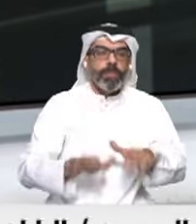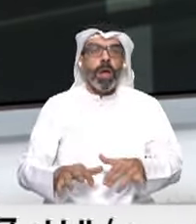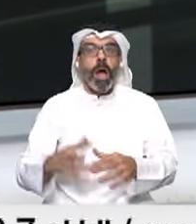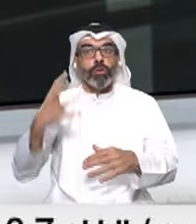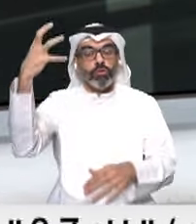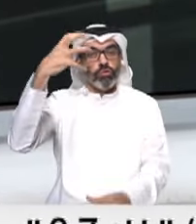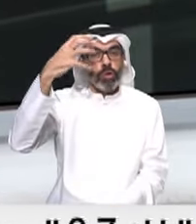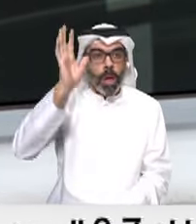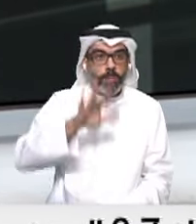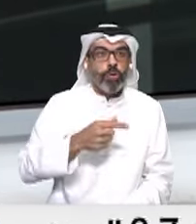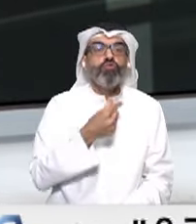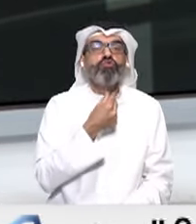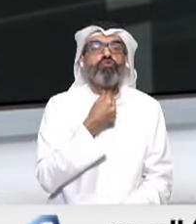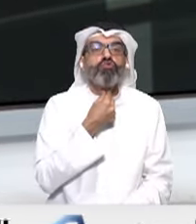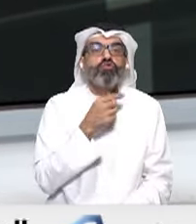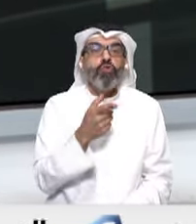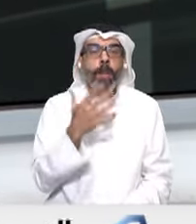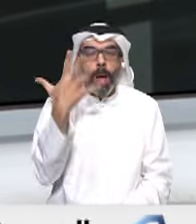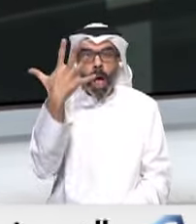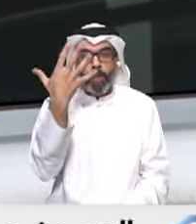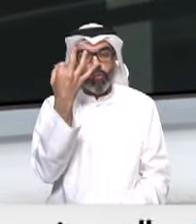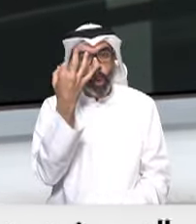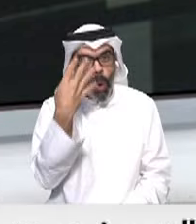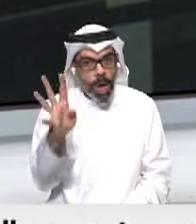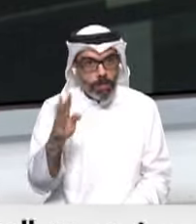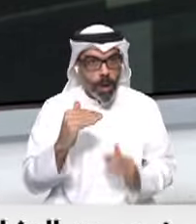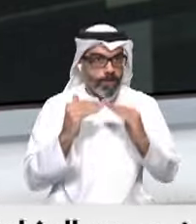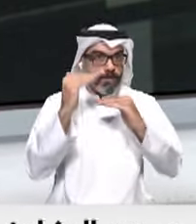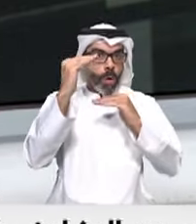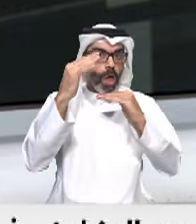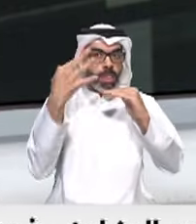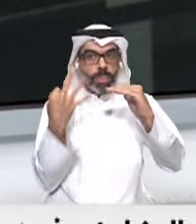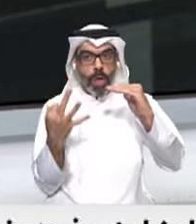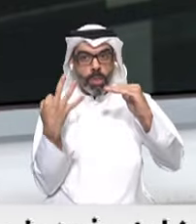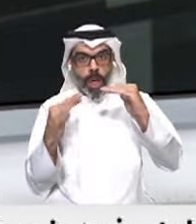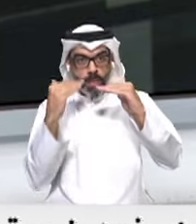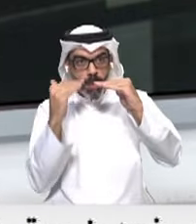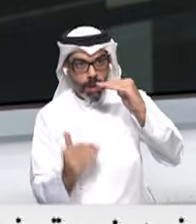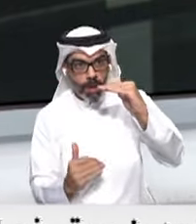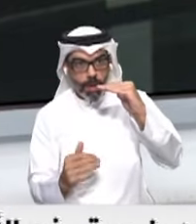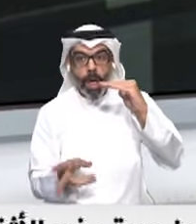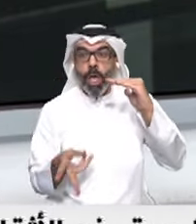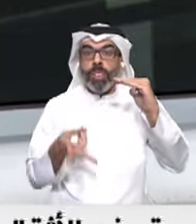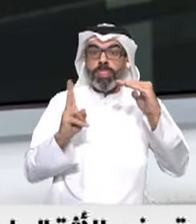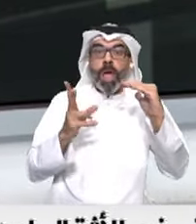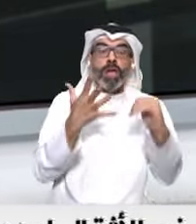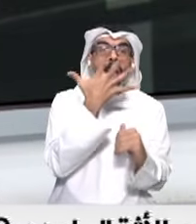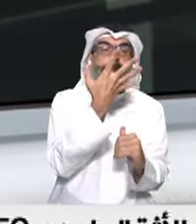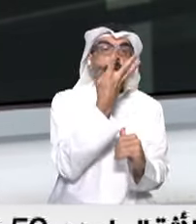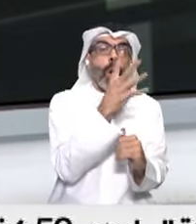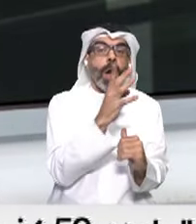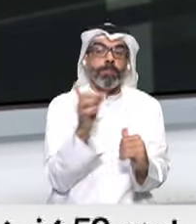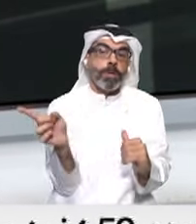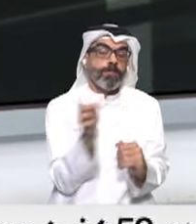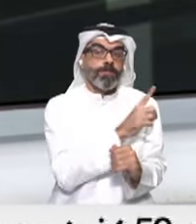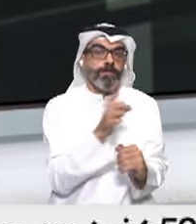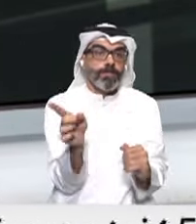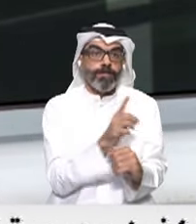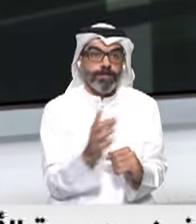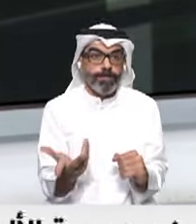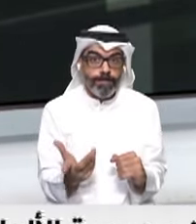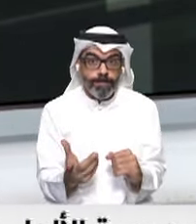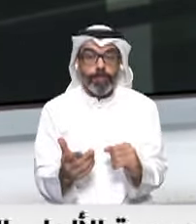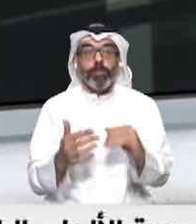يوم الجمعه باذن الله 45 العظمى والصغرى 33 هواء شمالي غربي نشط فترات خلال النهار تتراجع سرعتها خلال المساء من 12 الى